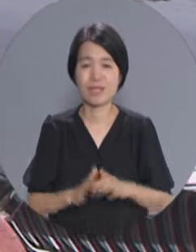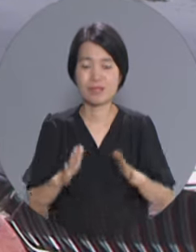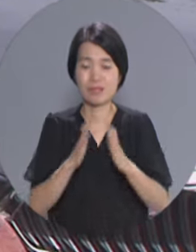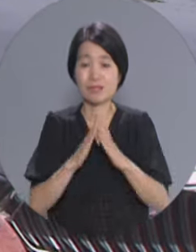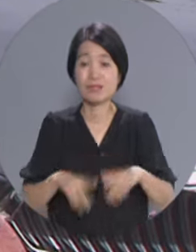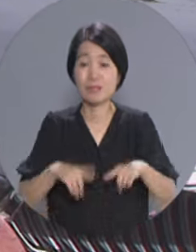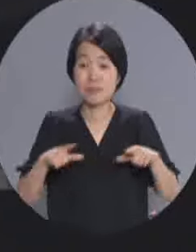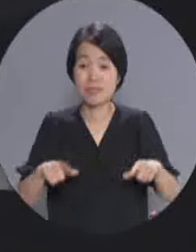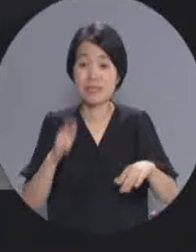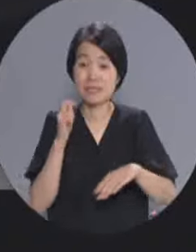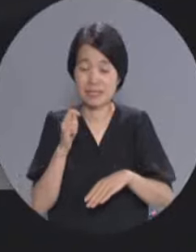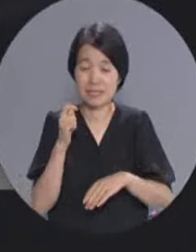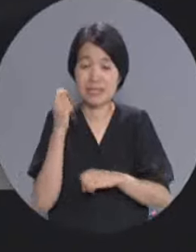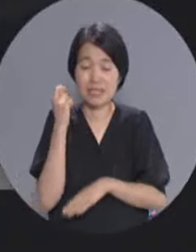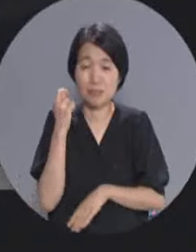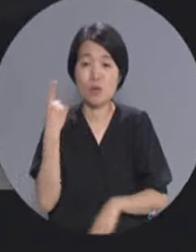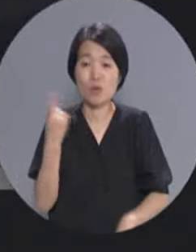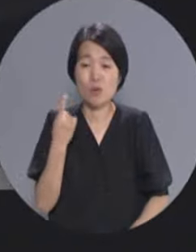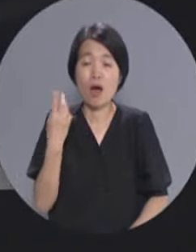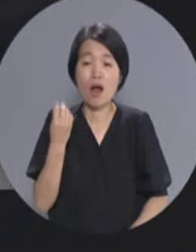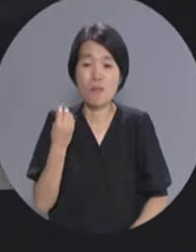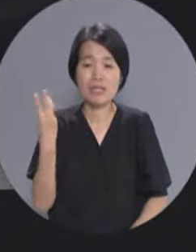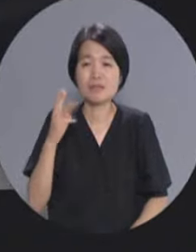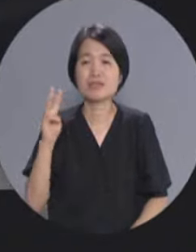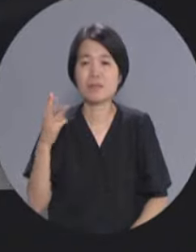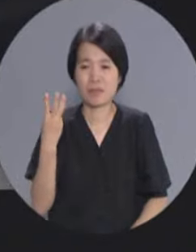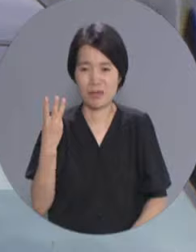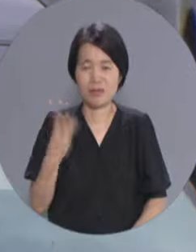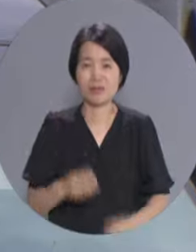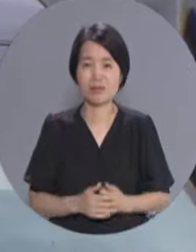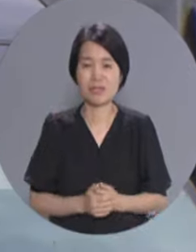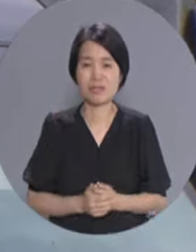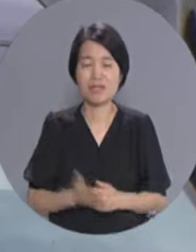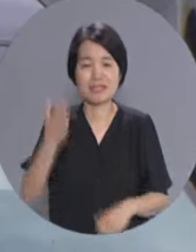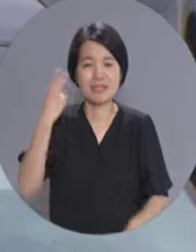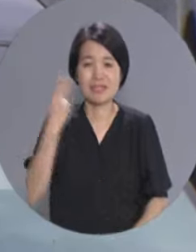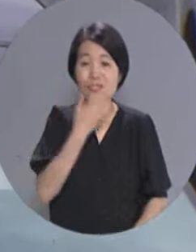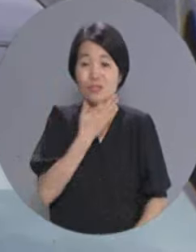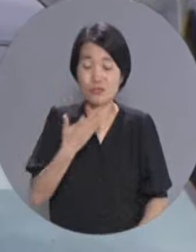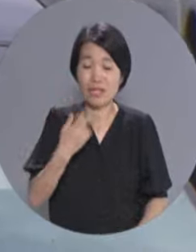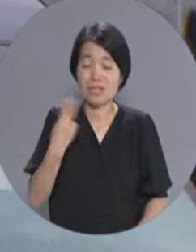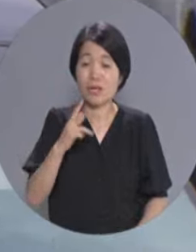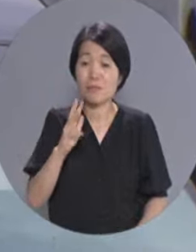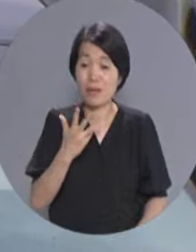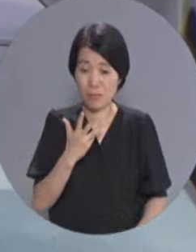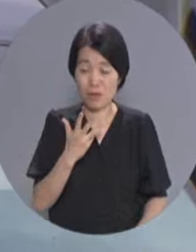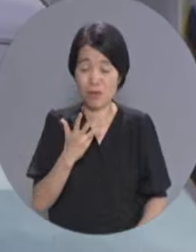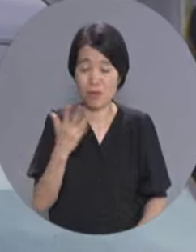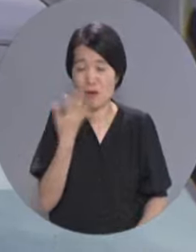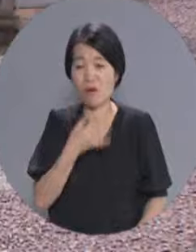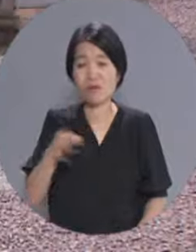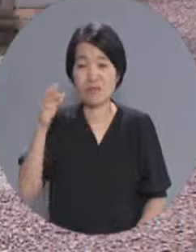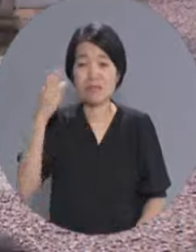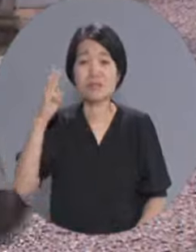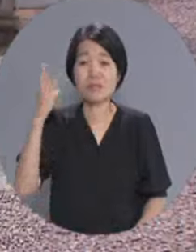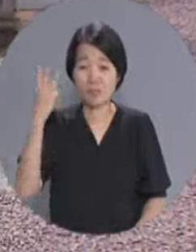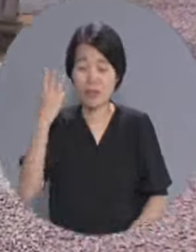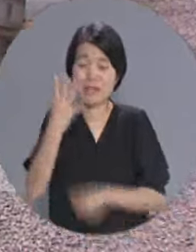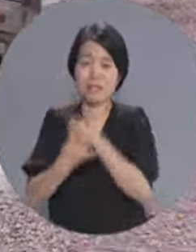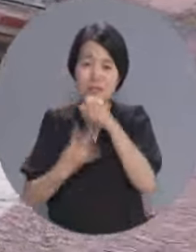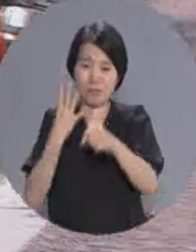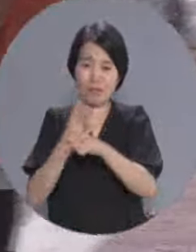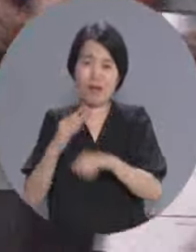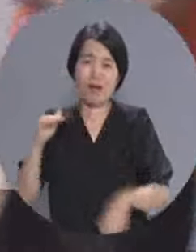현재 전남지역의 택시 기본요금은 3,300원입니다 지난 2019년 2800원에서 올라 4년